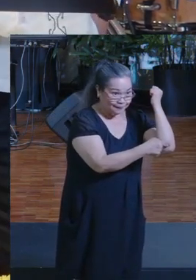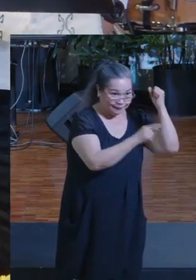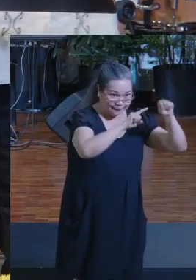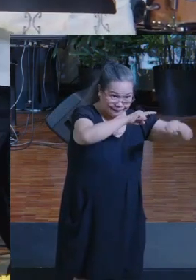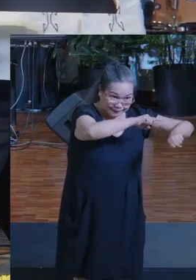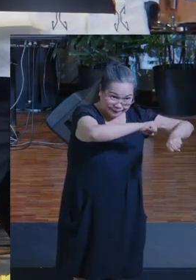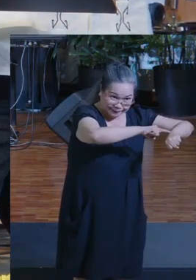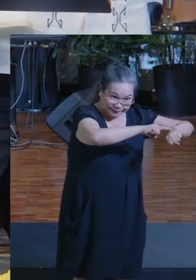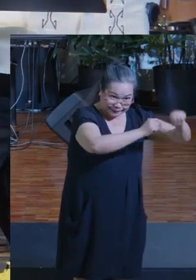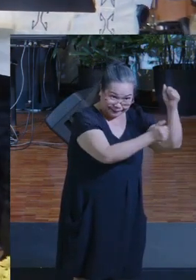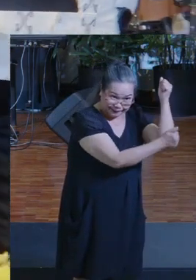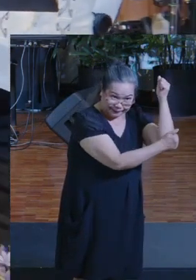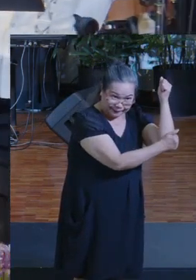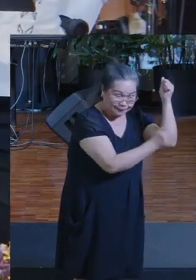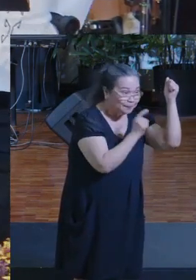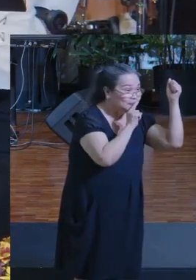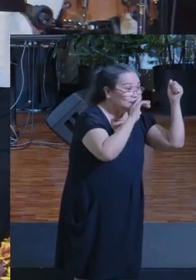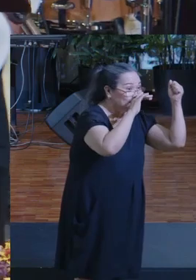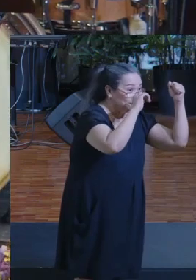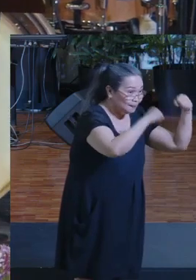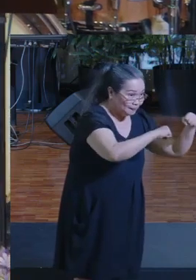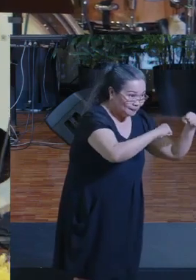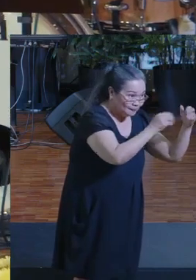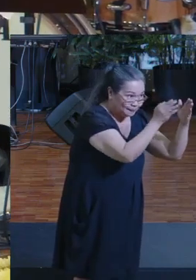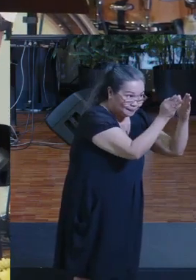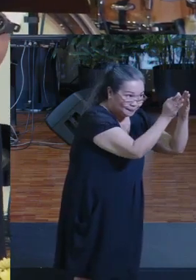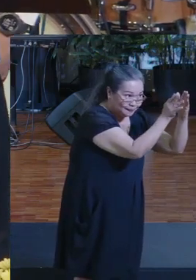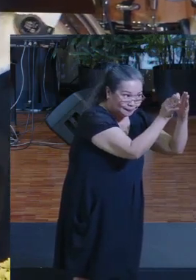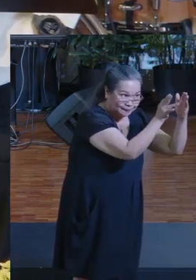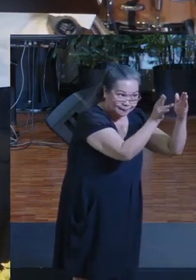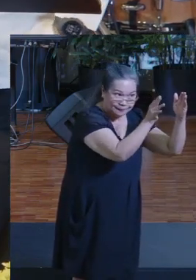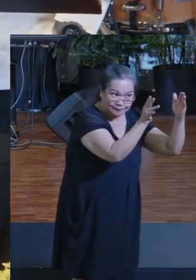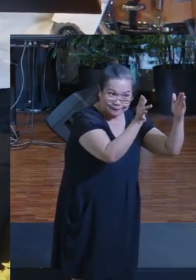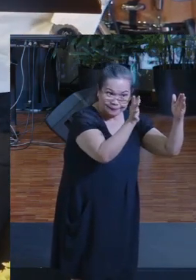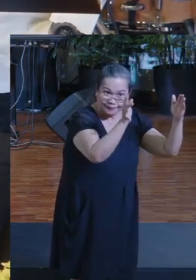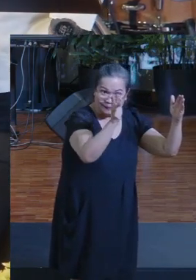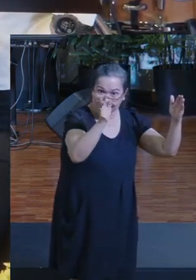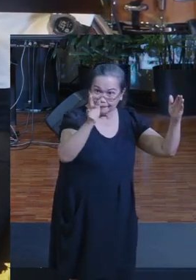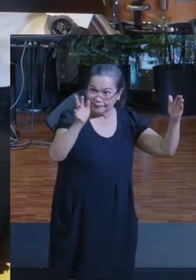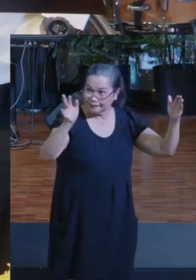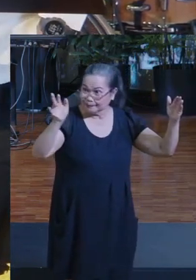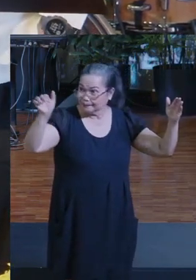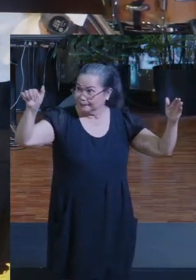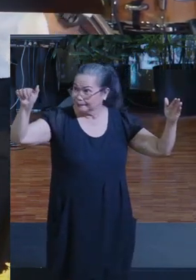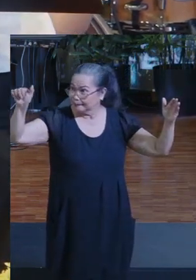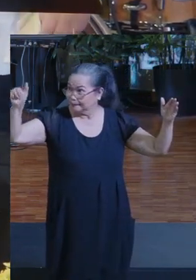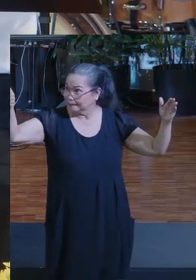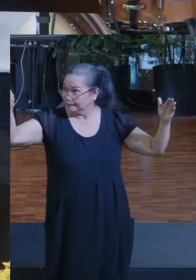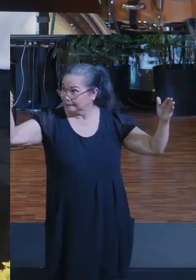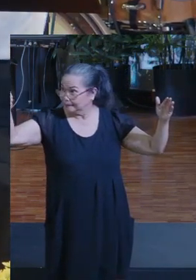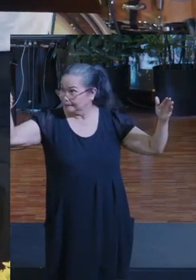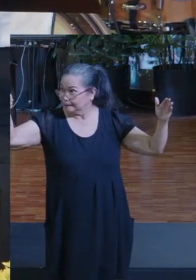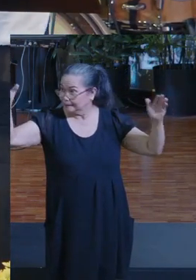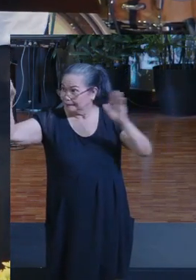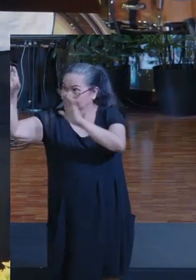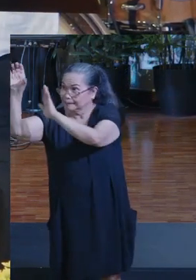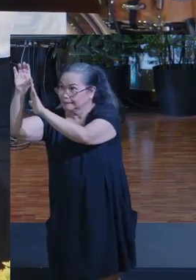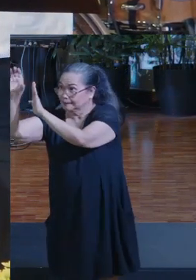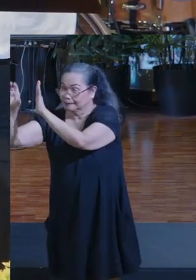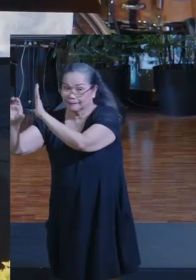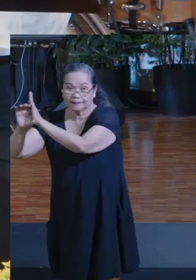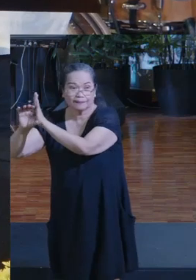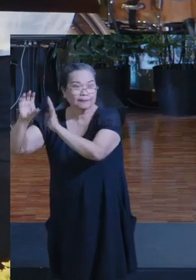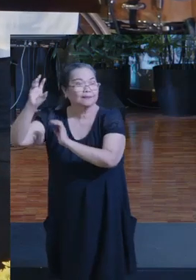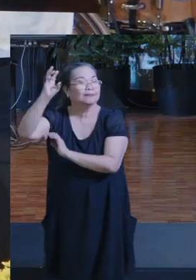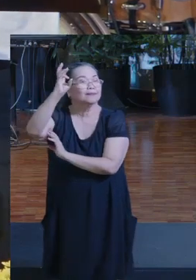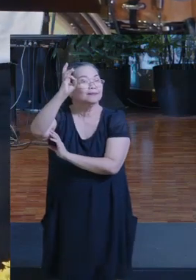kay Abraham, hanggang sa pagbigay ng 10 Commandments sa Mount Sinai, is